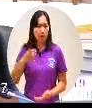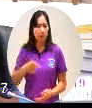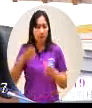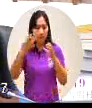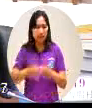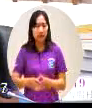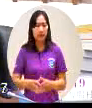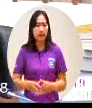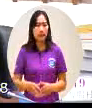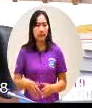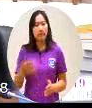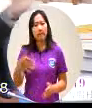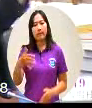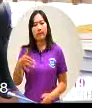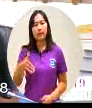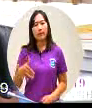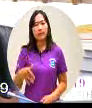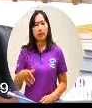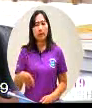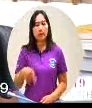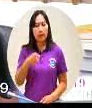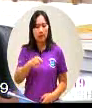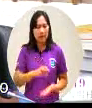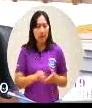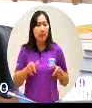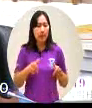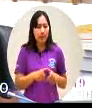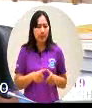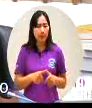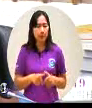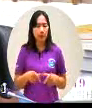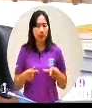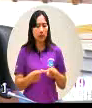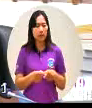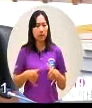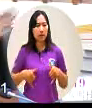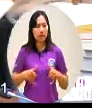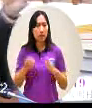单哩吼、哦，应该用心一下啦。公路局唔安装，咱都手